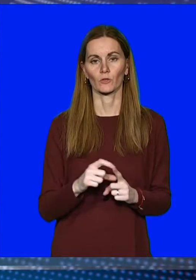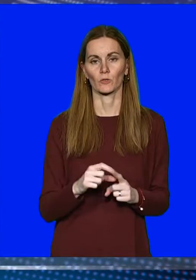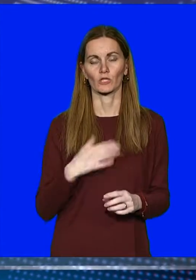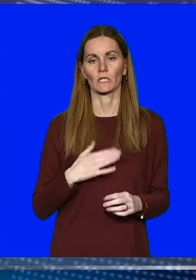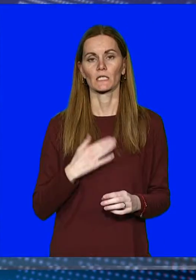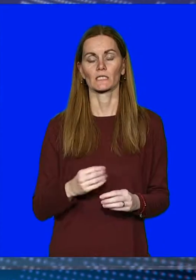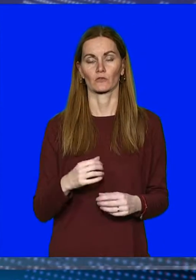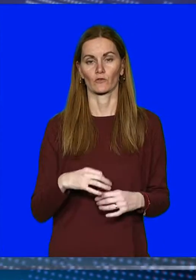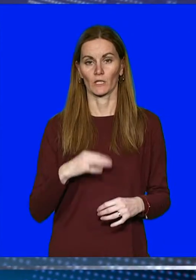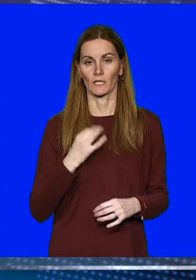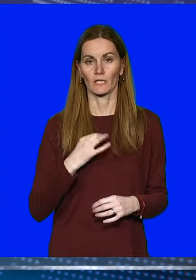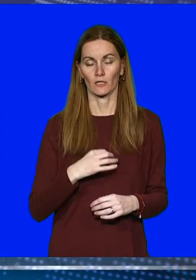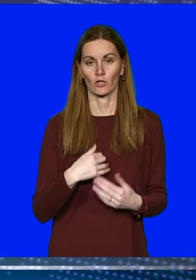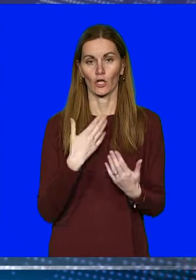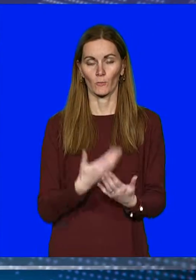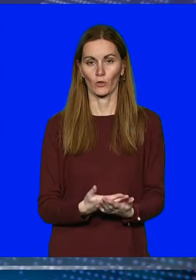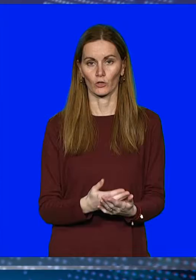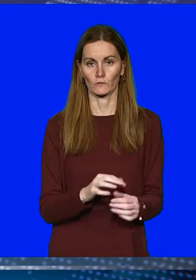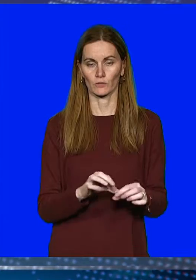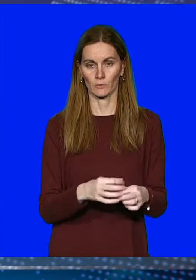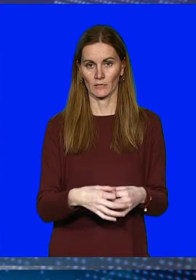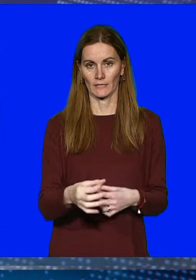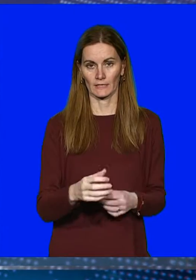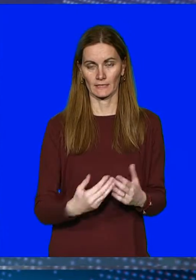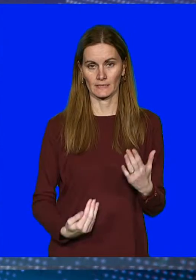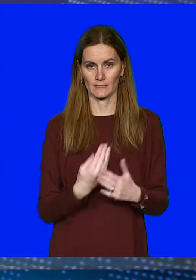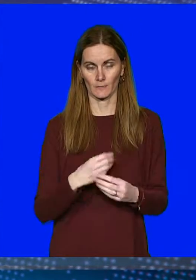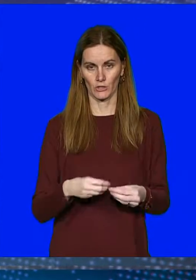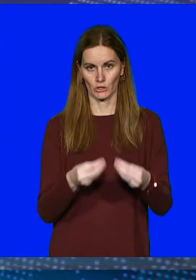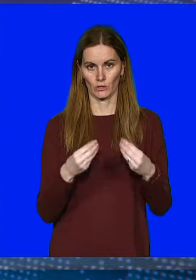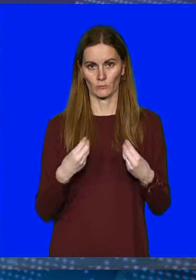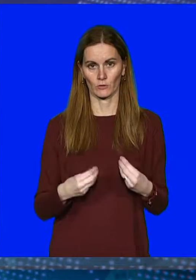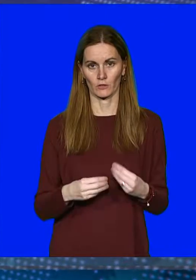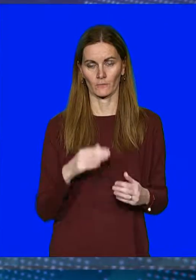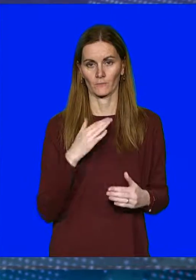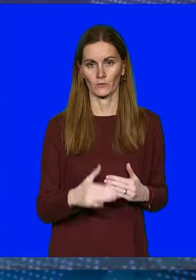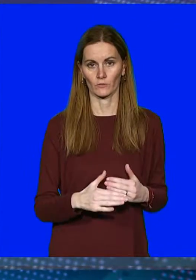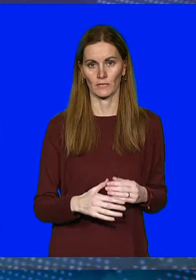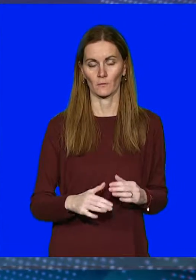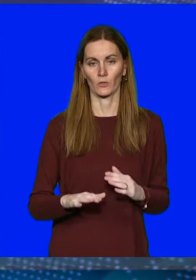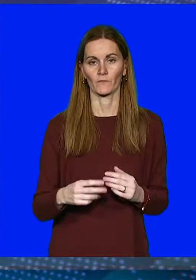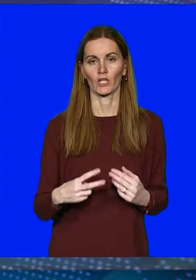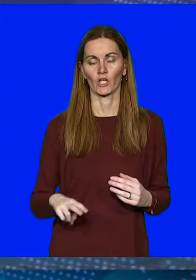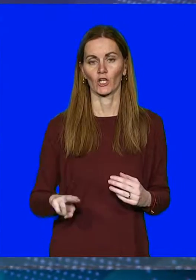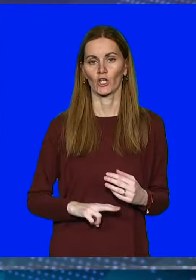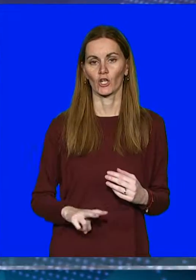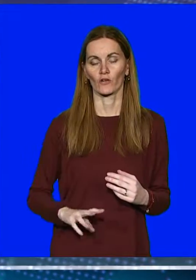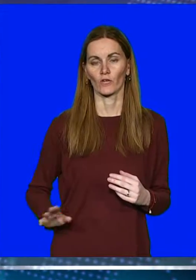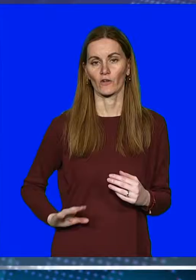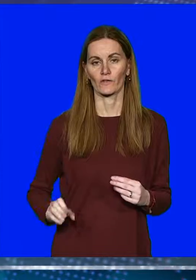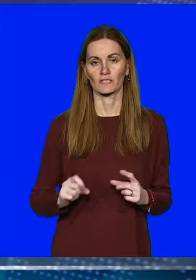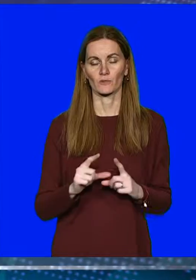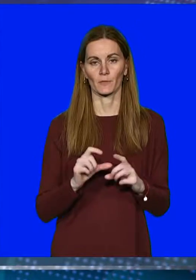A radom pročelnika zadovoljen je i gradonačelnik, pogotovo zbog niza započetih projekata. Dovodimo kraju vrtić